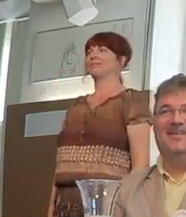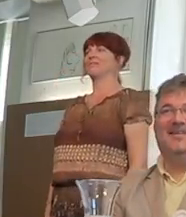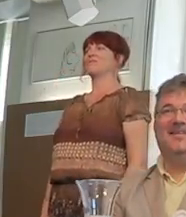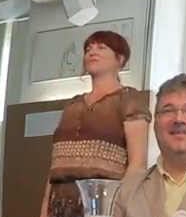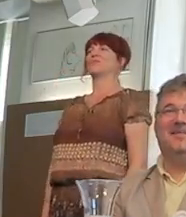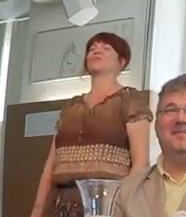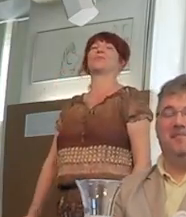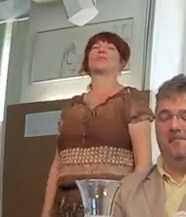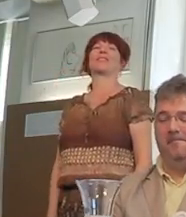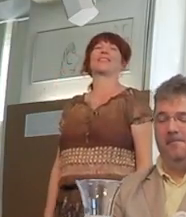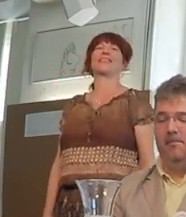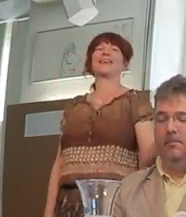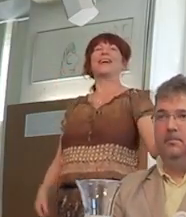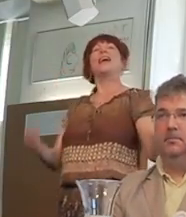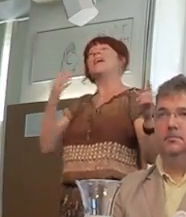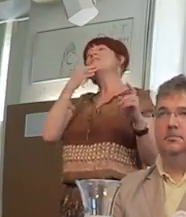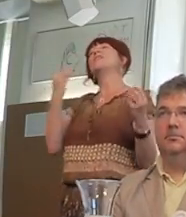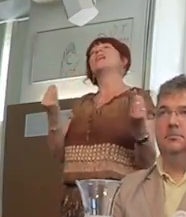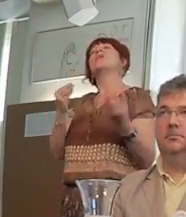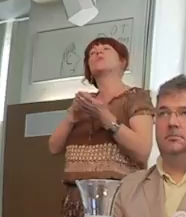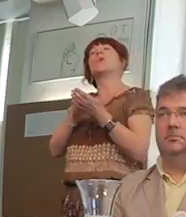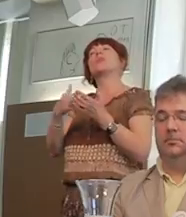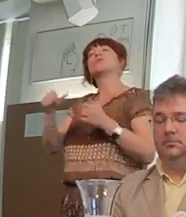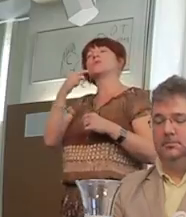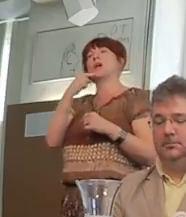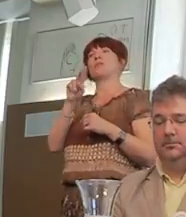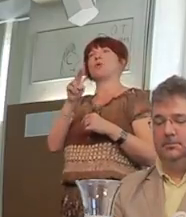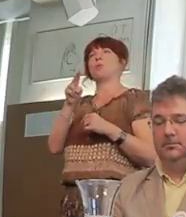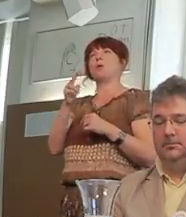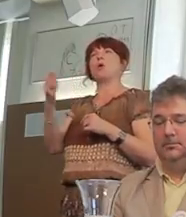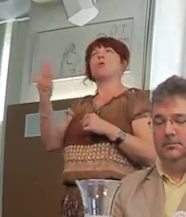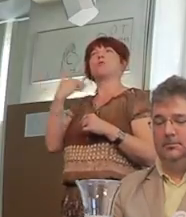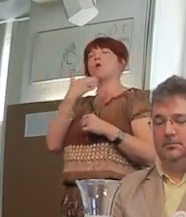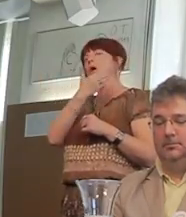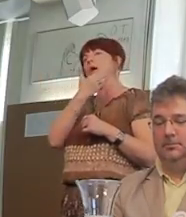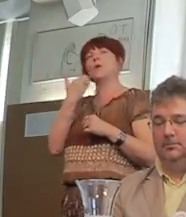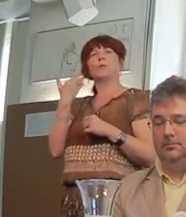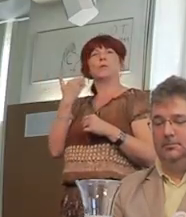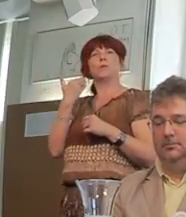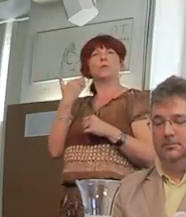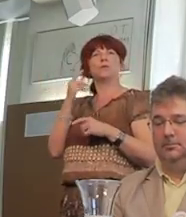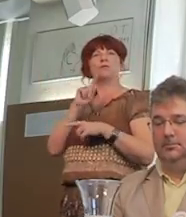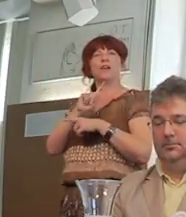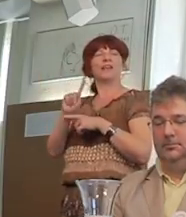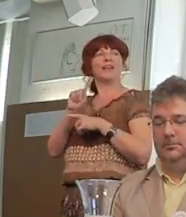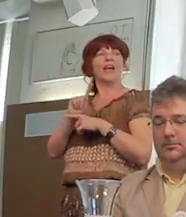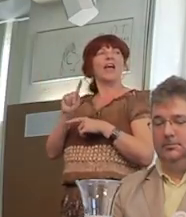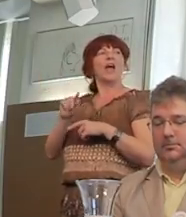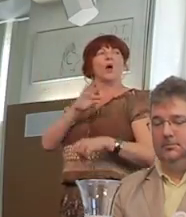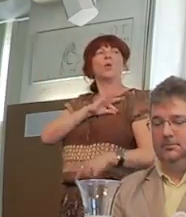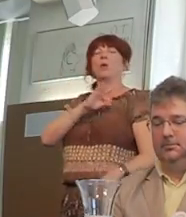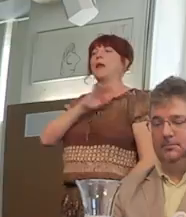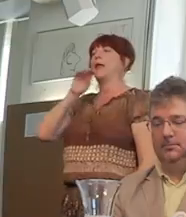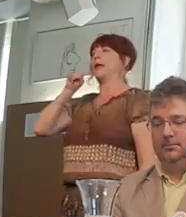Ich wollte aber noch anmerken, ich glaube, es gibt, mir fällt, weil der vorher nicht genannt wurde, mir fällt der Kollege näher ein. Also immer